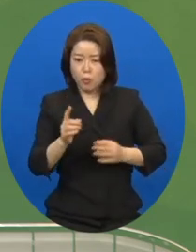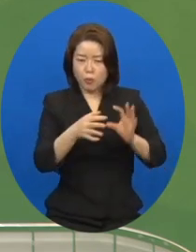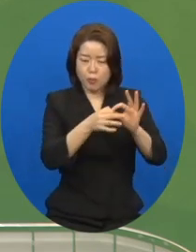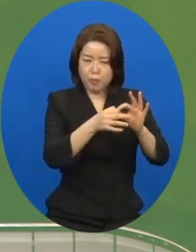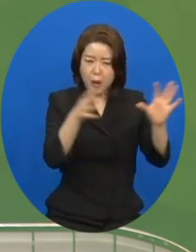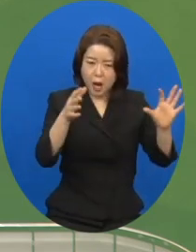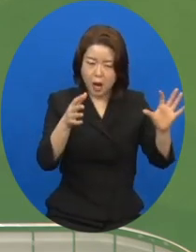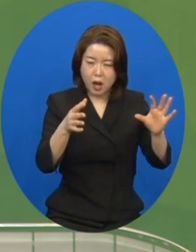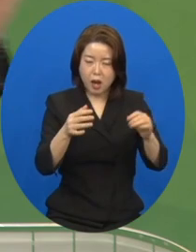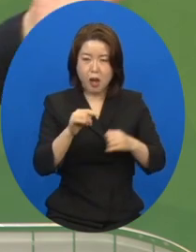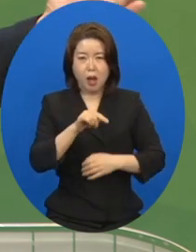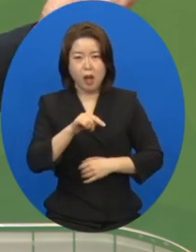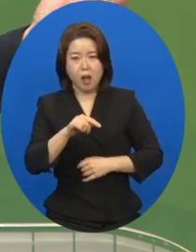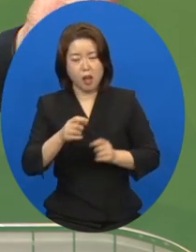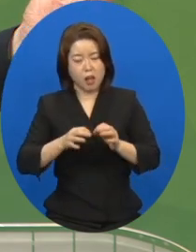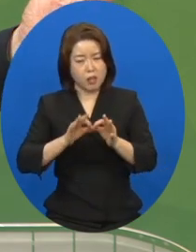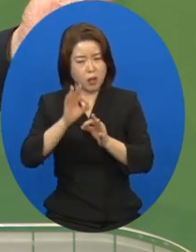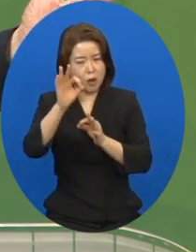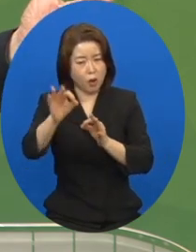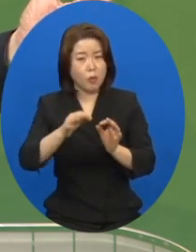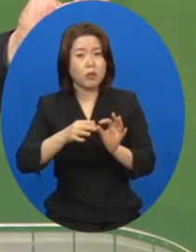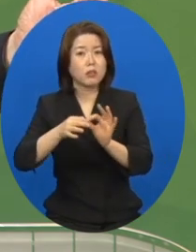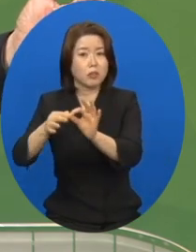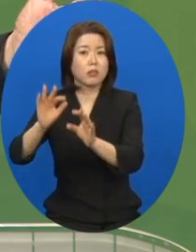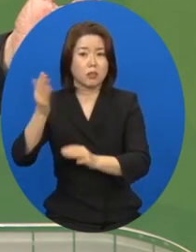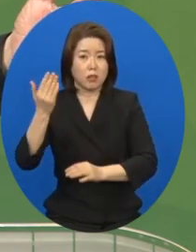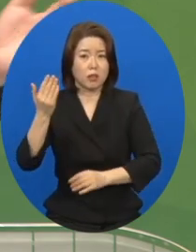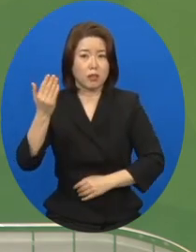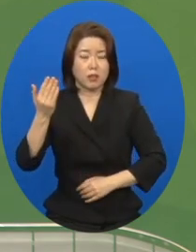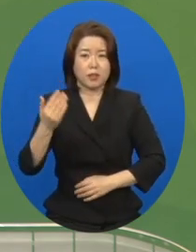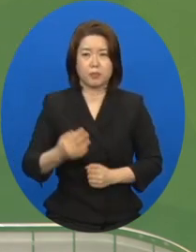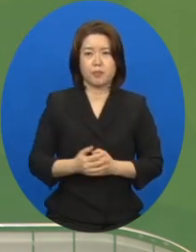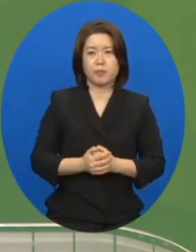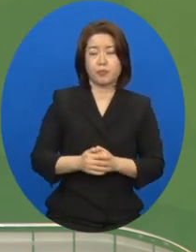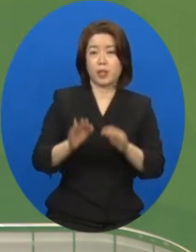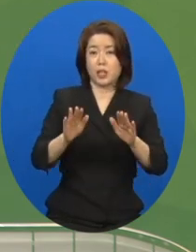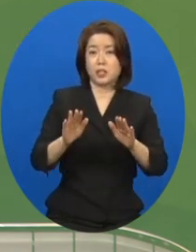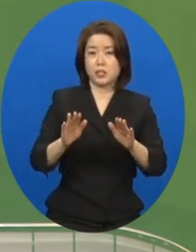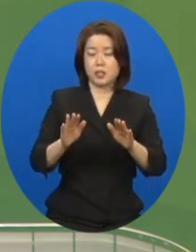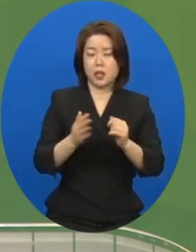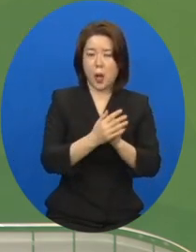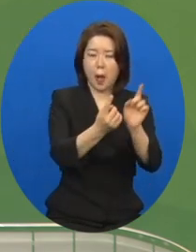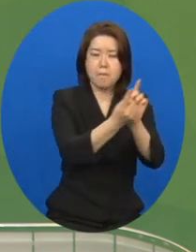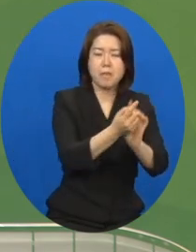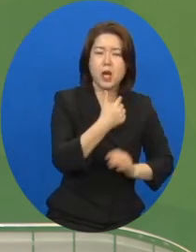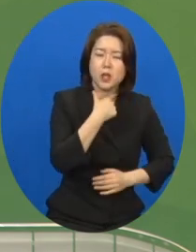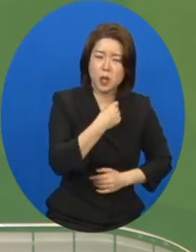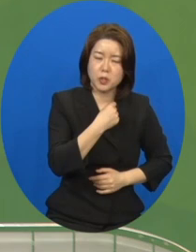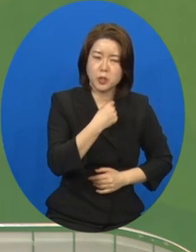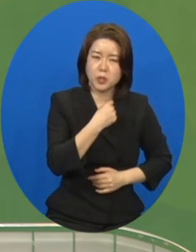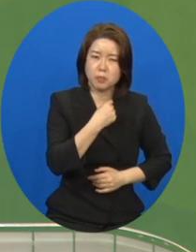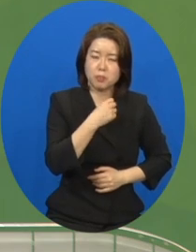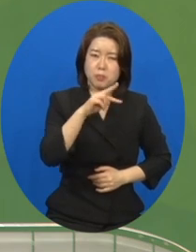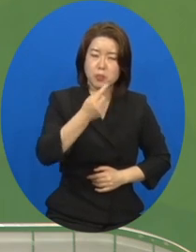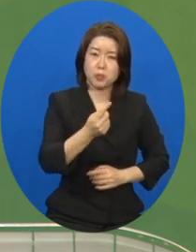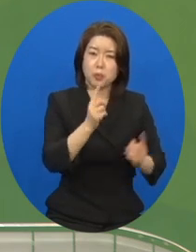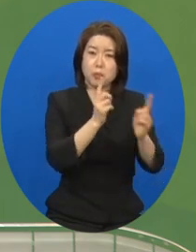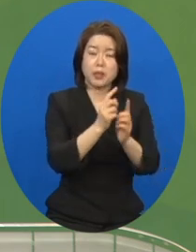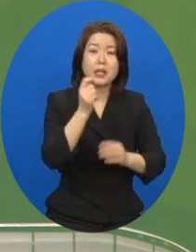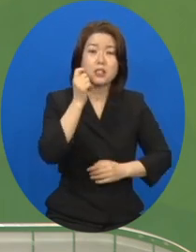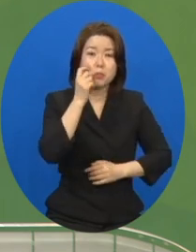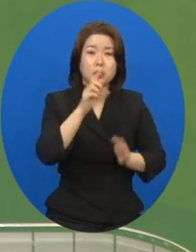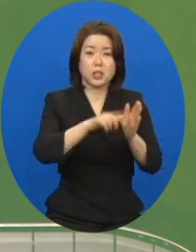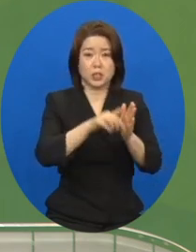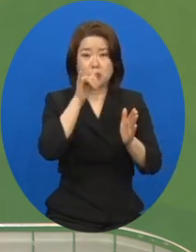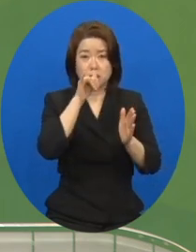관계가 영원히 가는 거예요. 이젠 더 이상 만나고 싶어도 만날 수 없는 시간이 오는